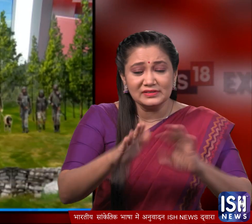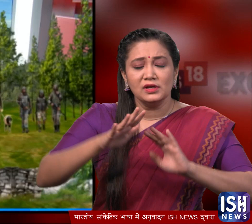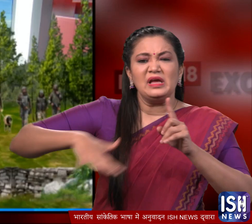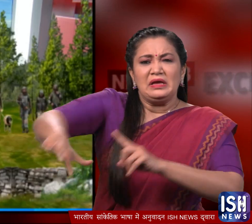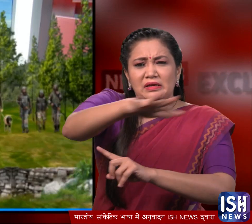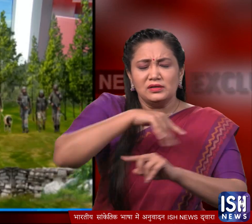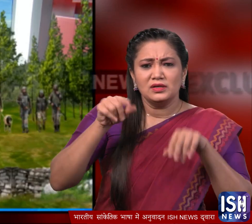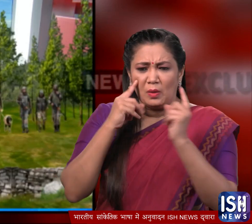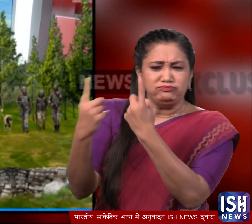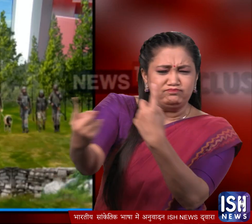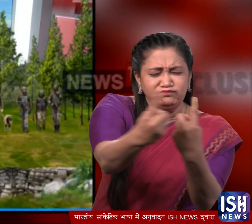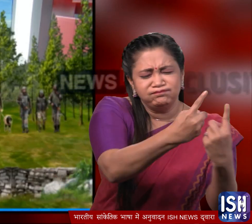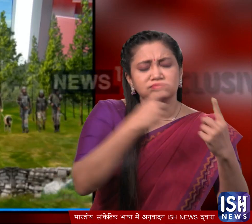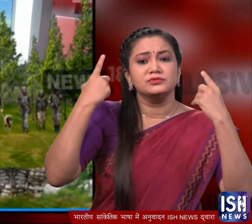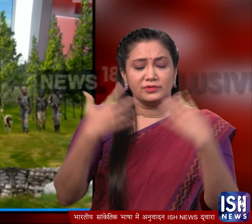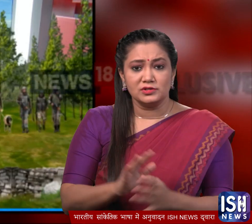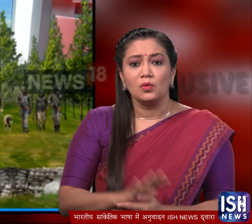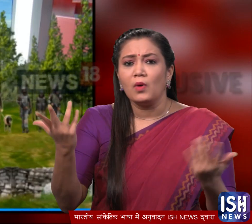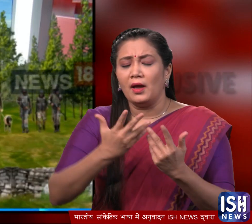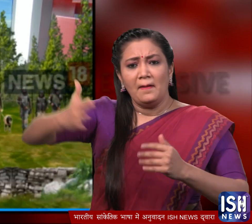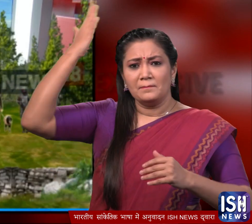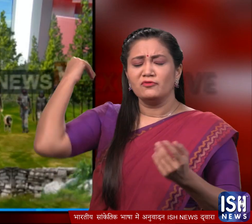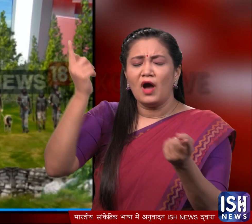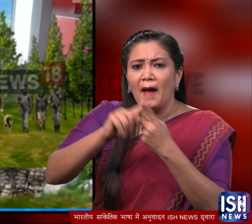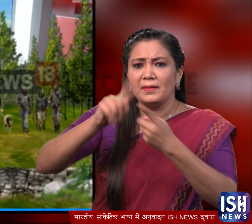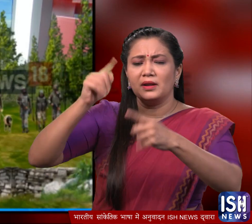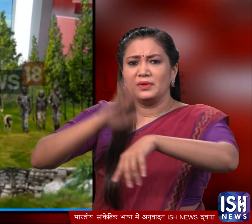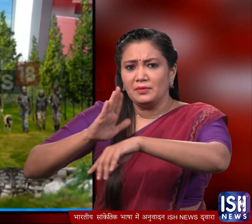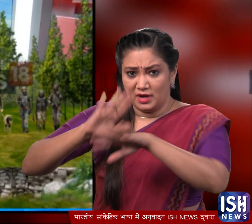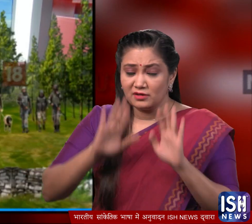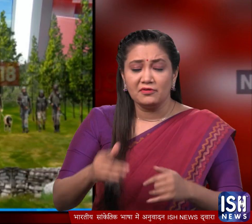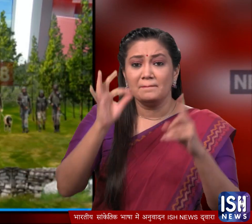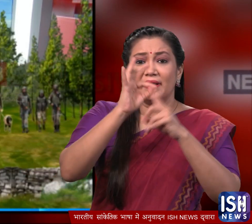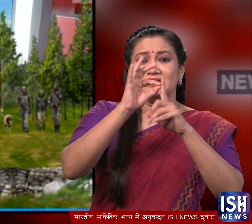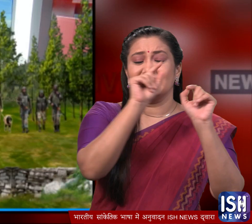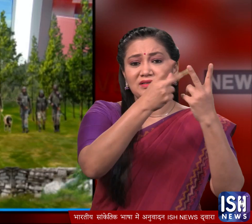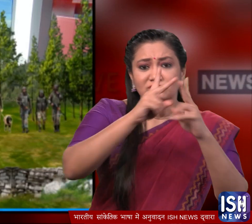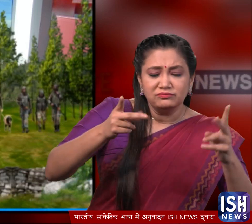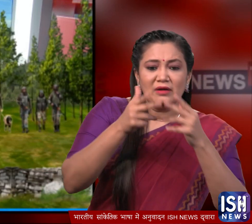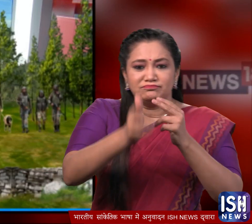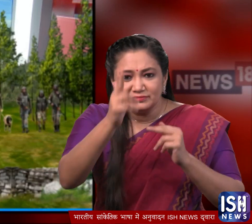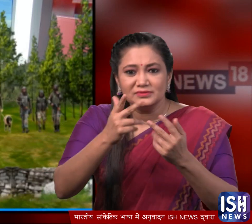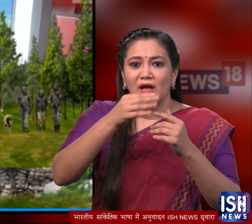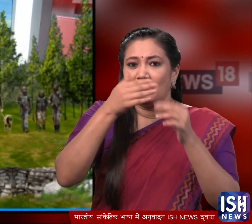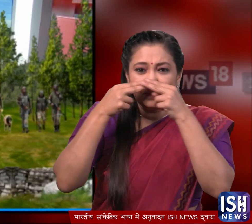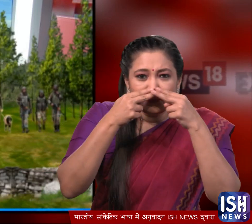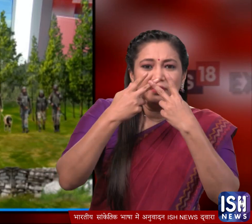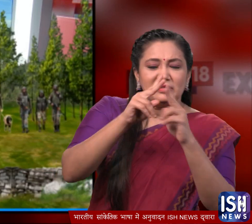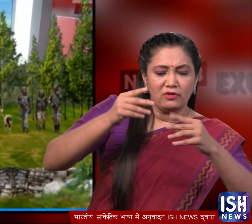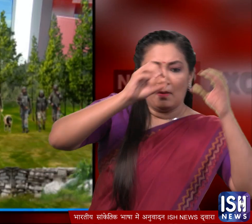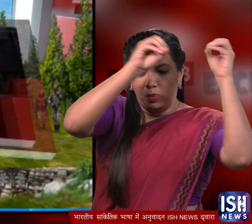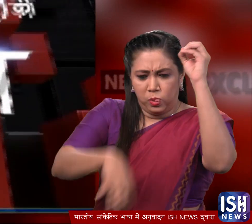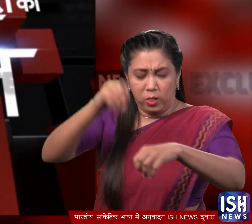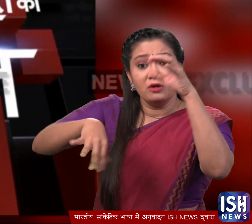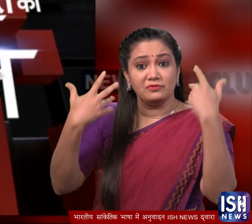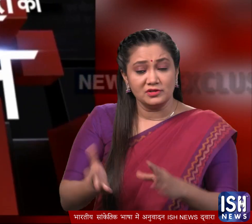में बड़े पैमाने पर तलाशी अभियान चलाया गया, क्योंकि पिछली कुछ घटनाओं में पाकिस्तान की तरफ से आए ड्रोन से हथियार और ड्रग्स की खेप भारतीय